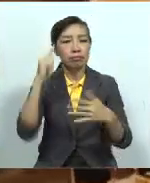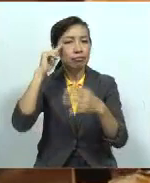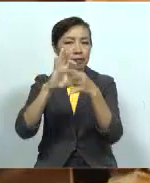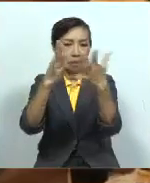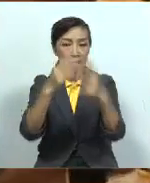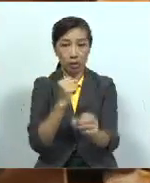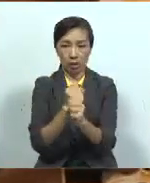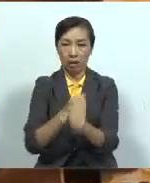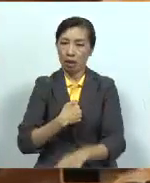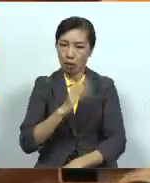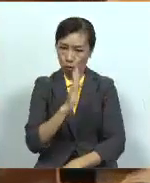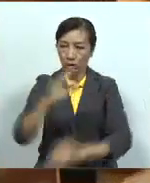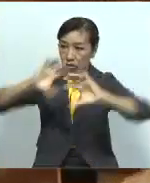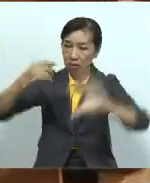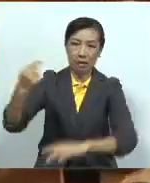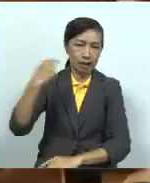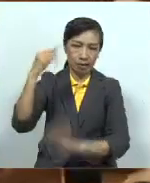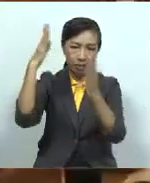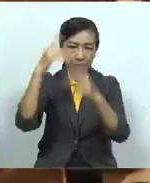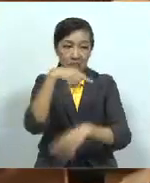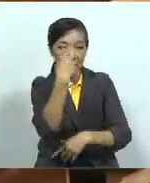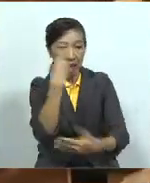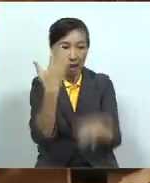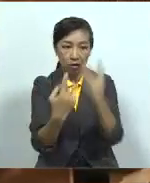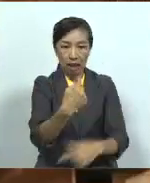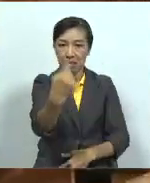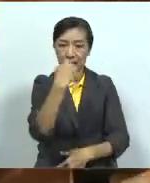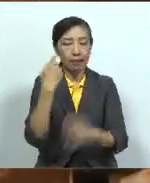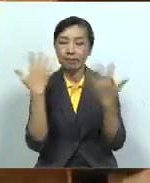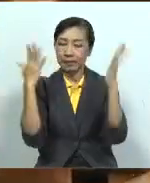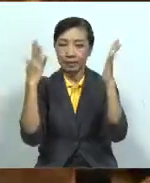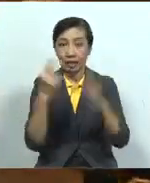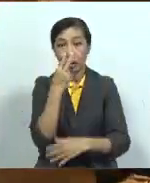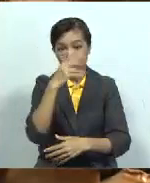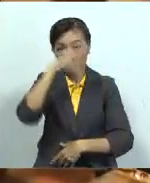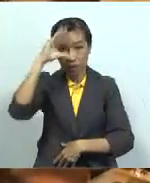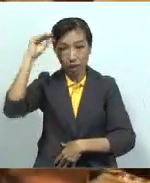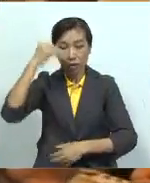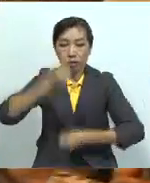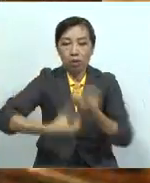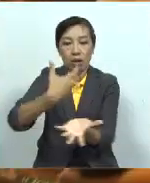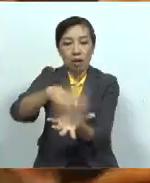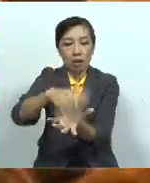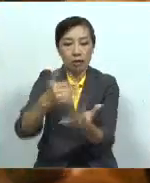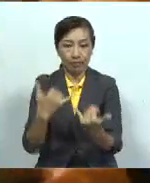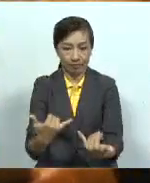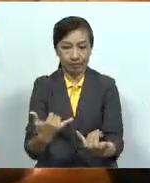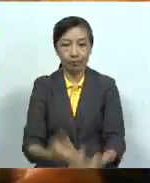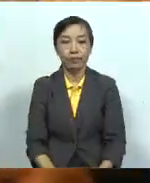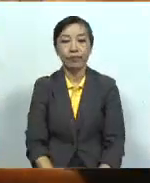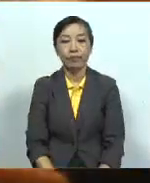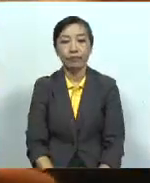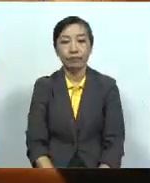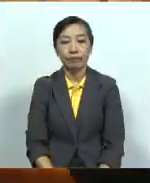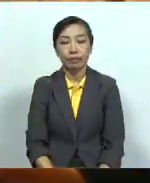สั่งการอย่างแน่นอนและไม่มีใครสามารถชี้นำสภาได้นะครับเราไปฟังเสียงคุณชวนหลีกภัยประธานสภาผู้แทนราษฎร